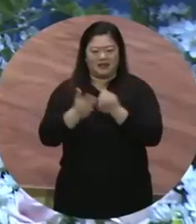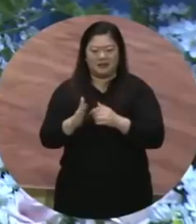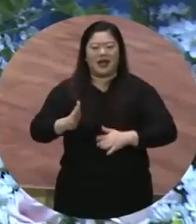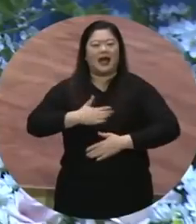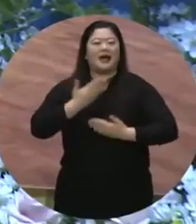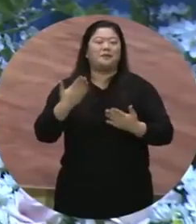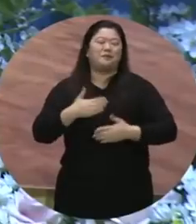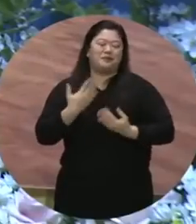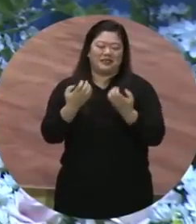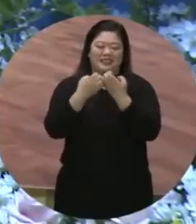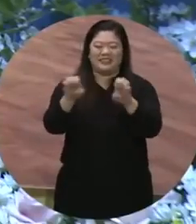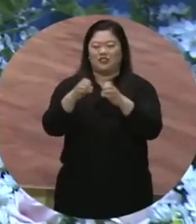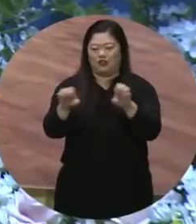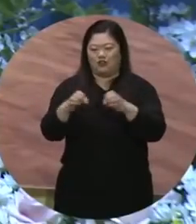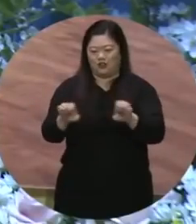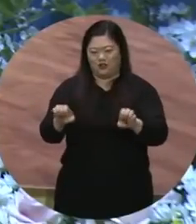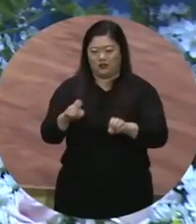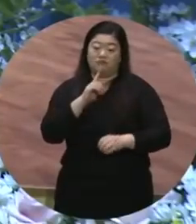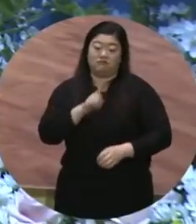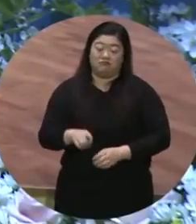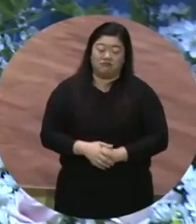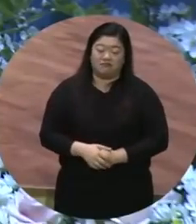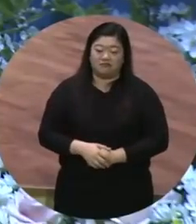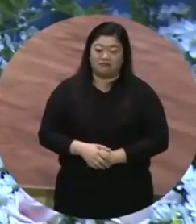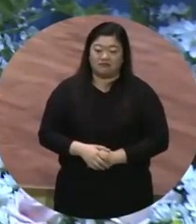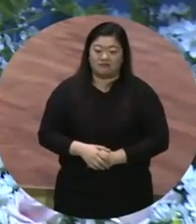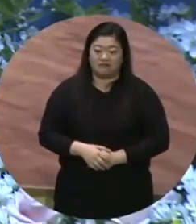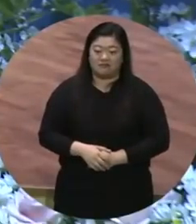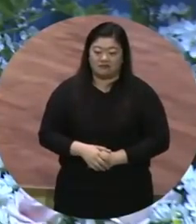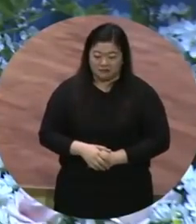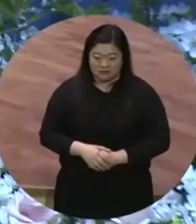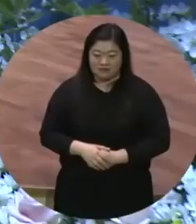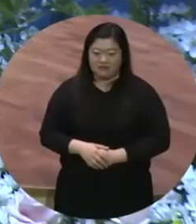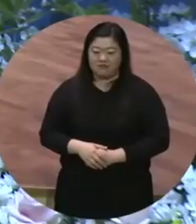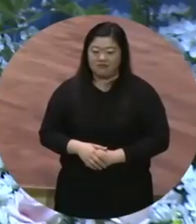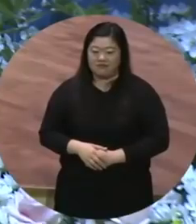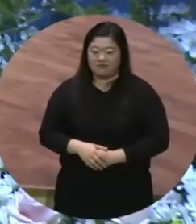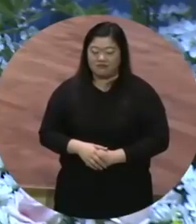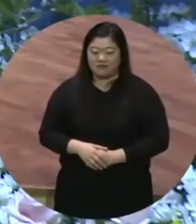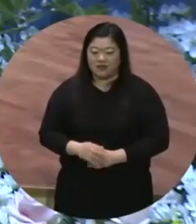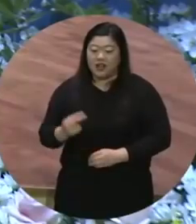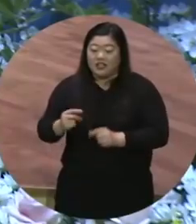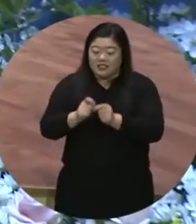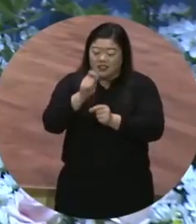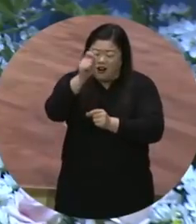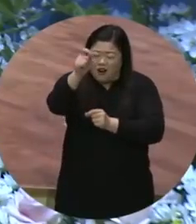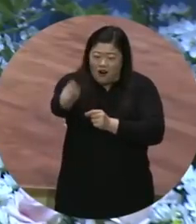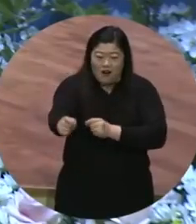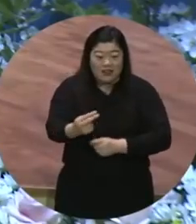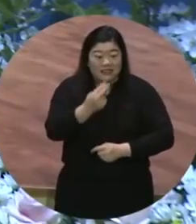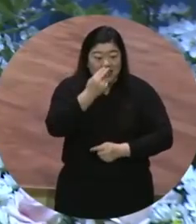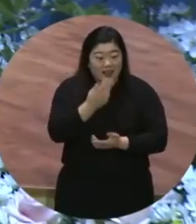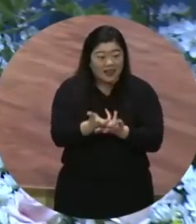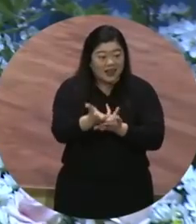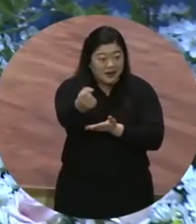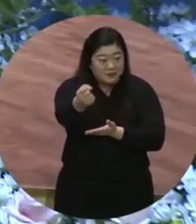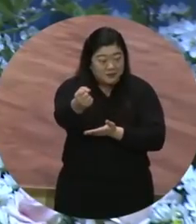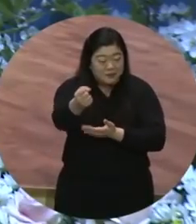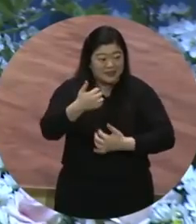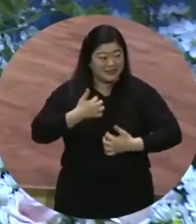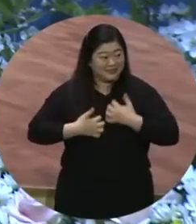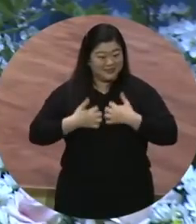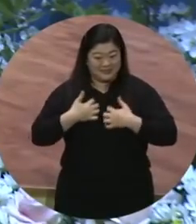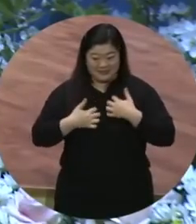이스트, 영생의 축복, 영원한 생명의 축복이 주어진 날이다.